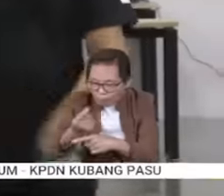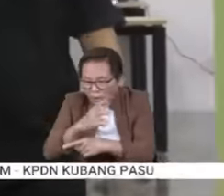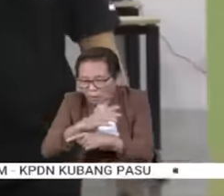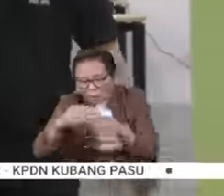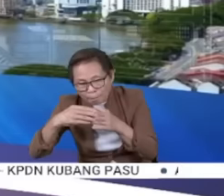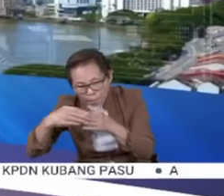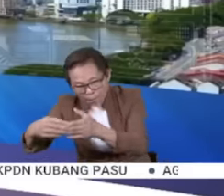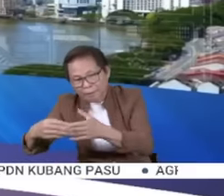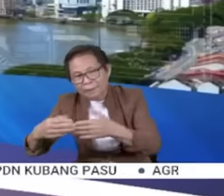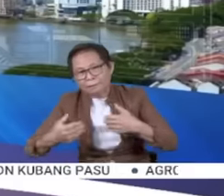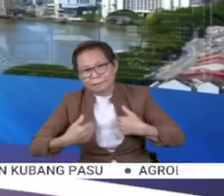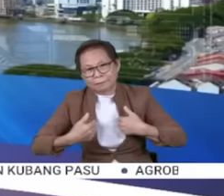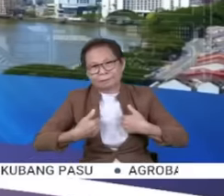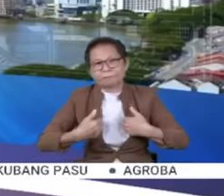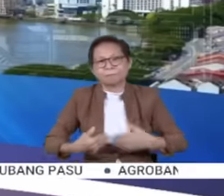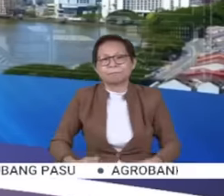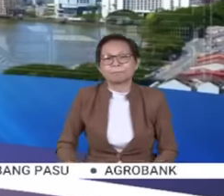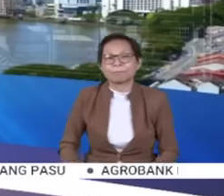bimbingan